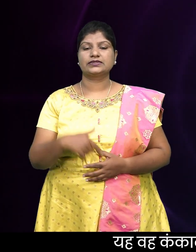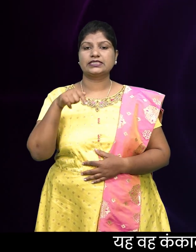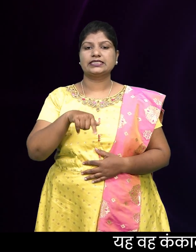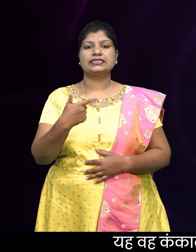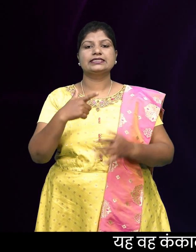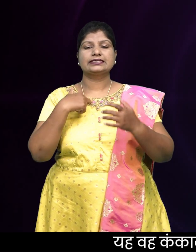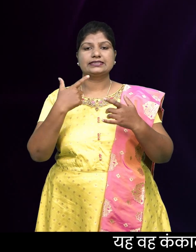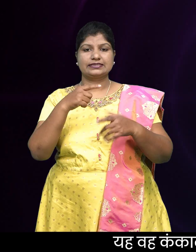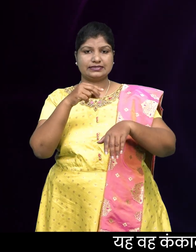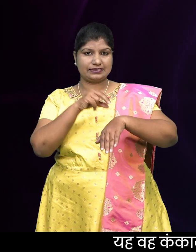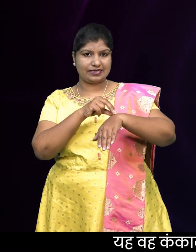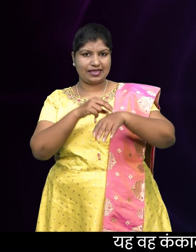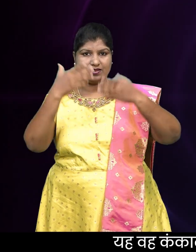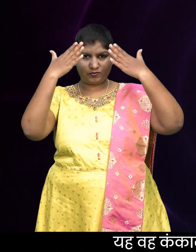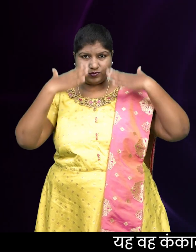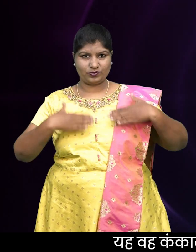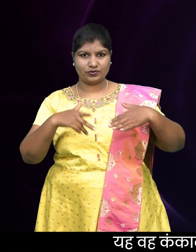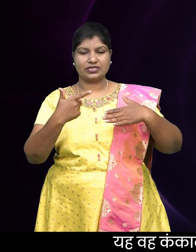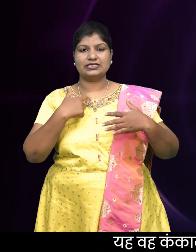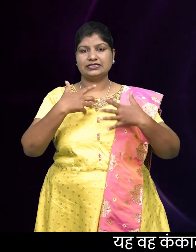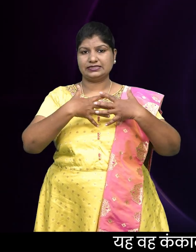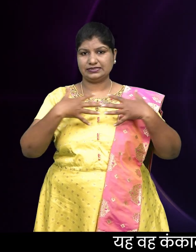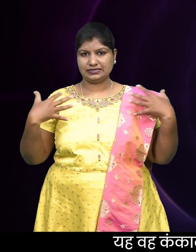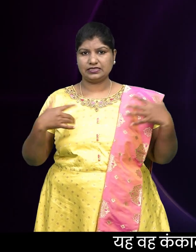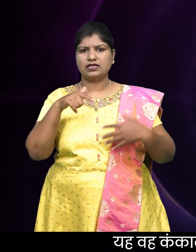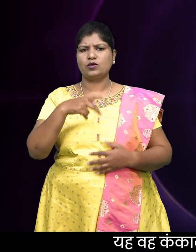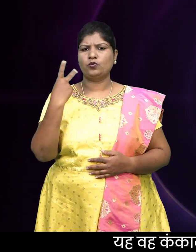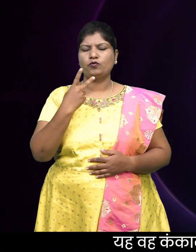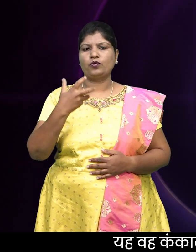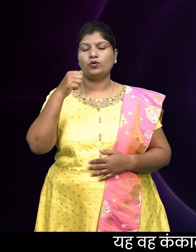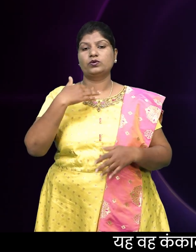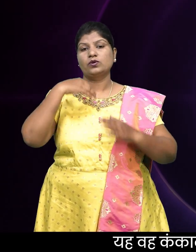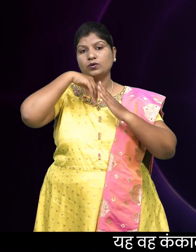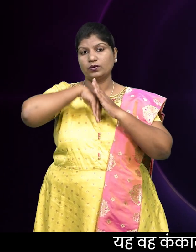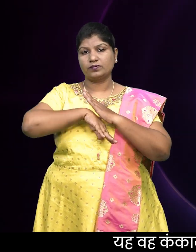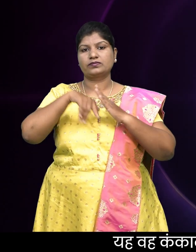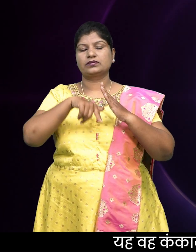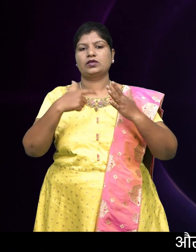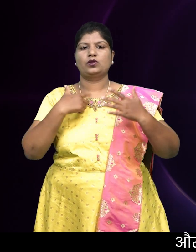यह वह कंकाल है जो मानव शरीर के अंदर पाया जाता है